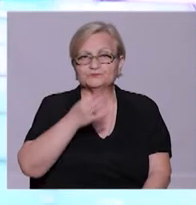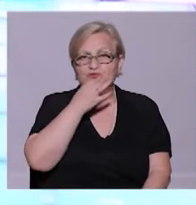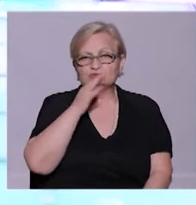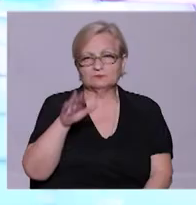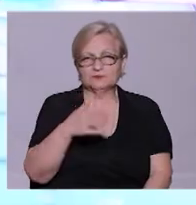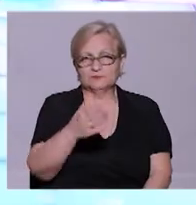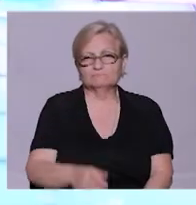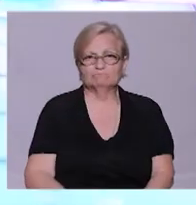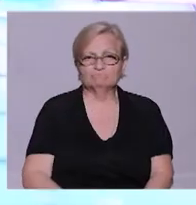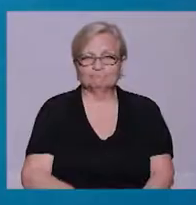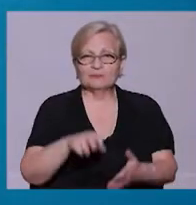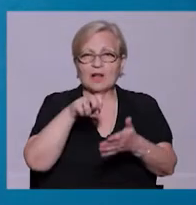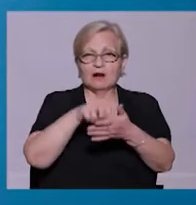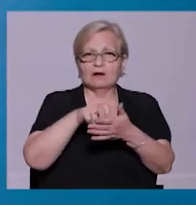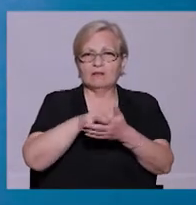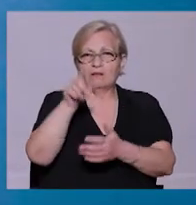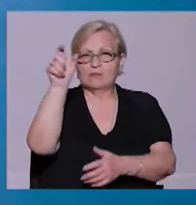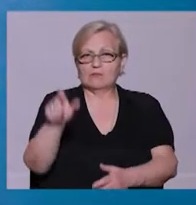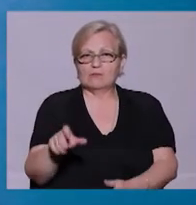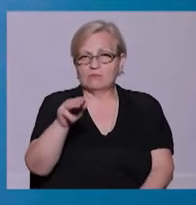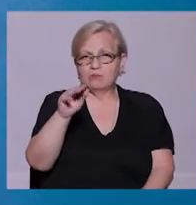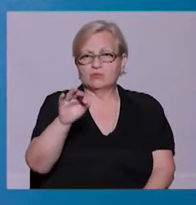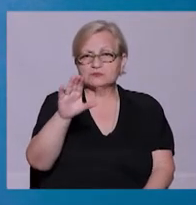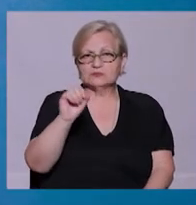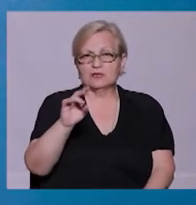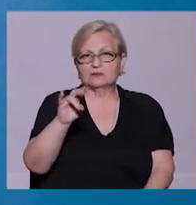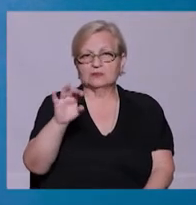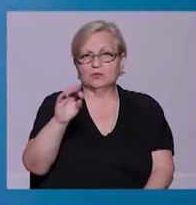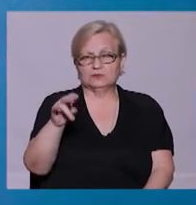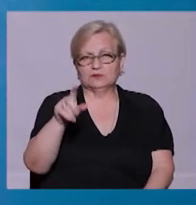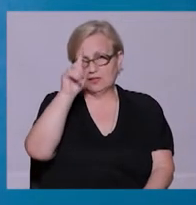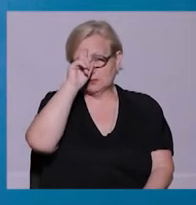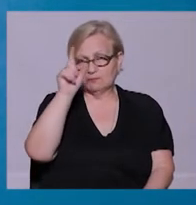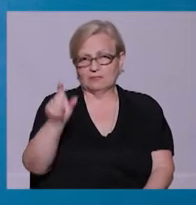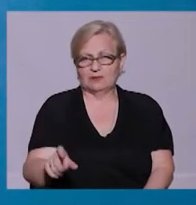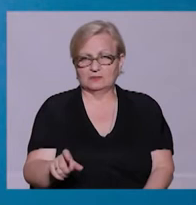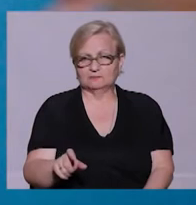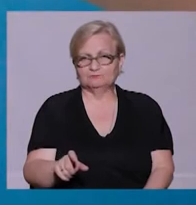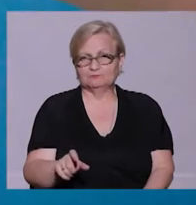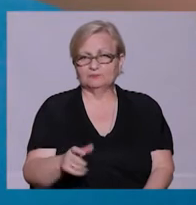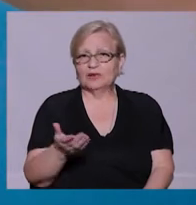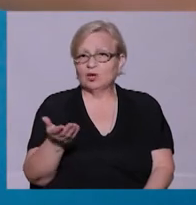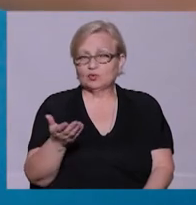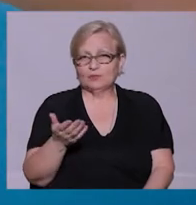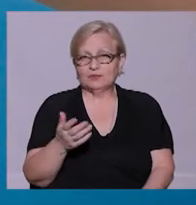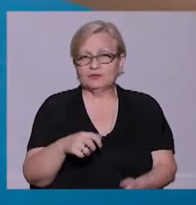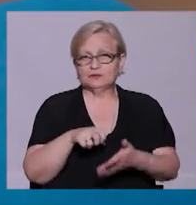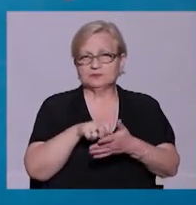შემდეგი ფოსტალიონი. ეს სიტყვა ალბათ უმრავლესობამ იცით კიდეც. ეს არის